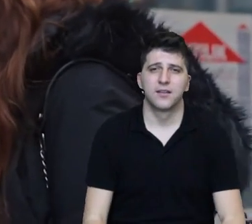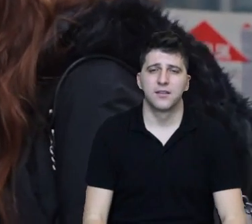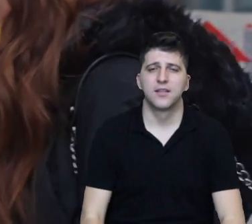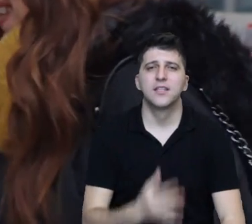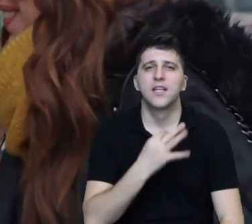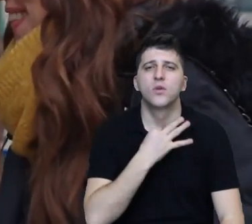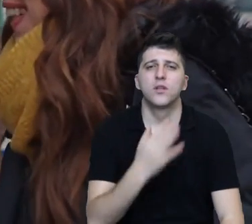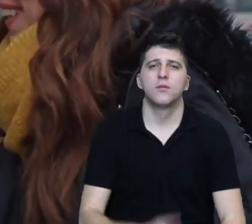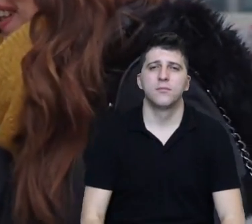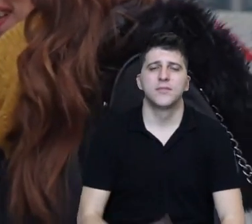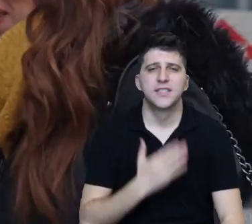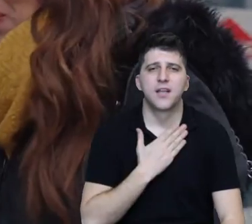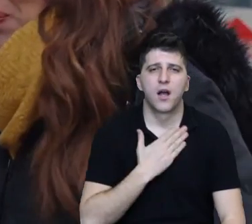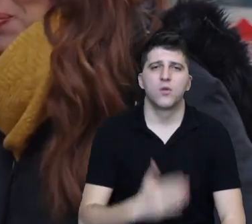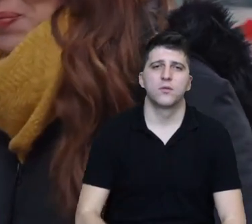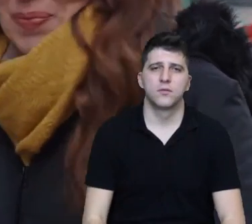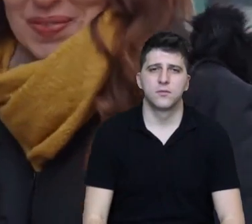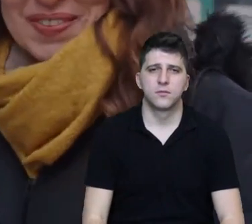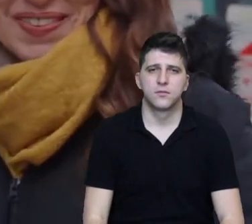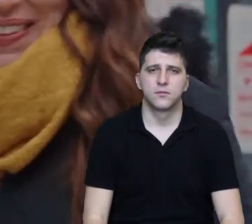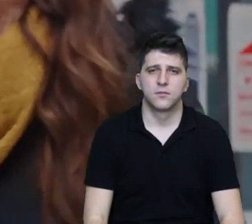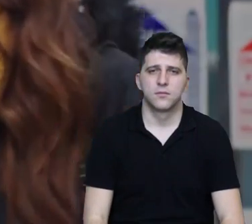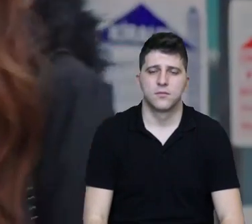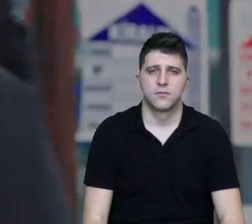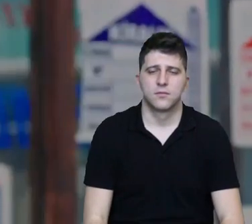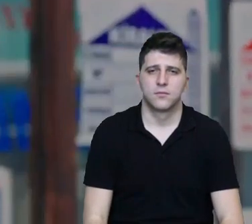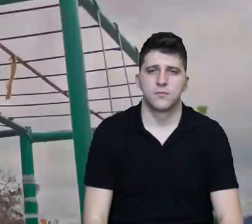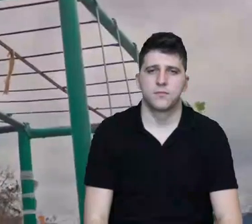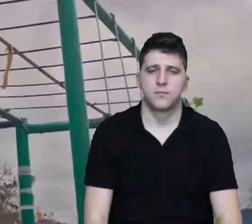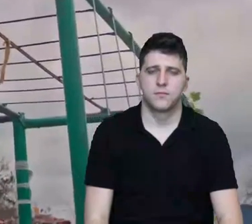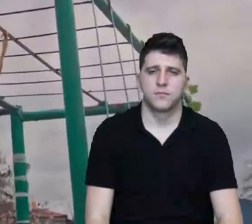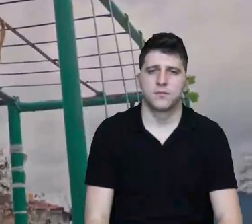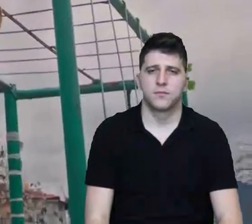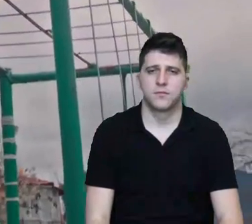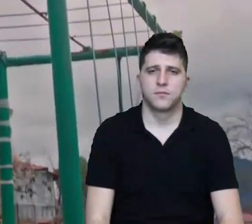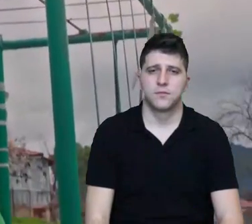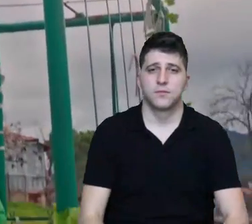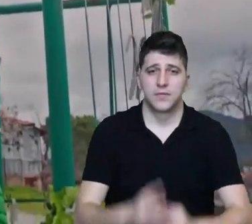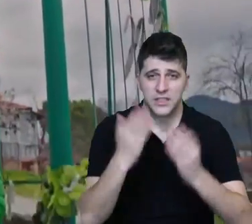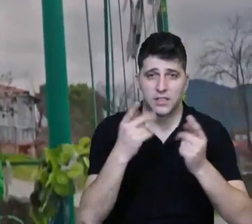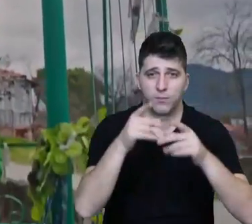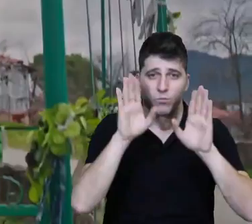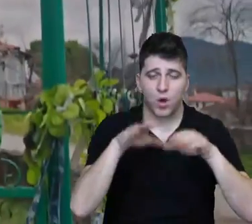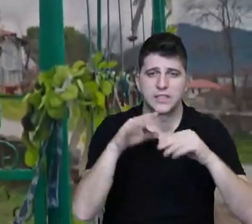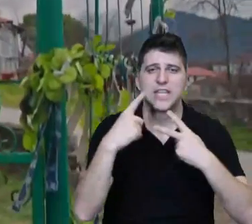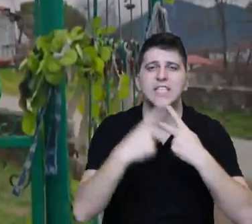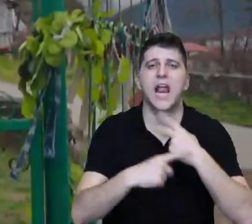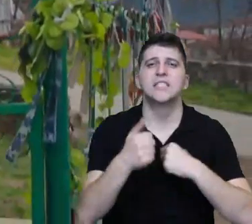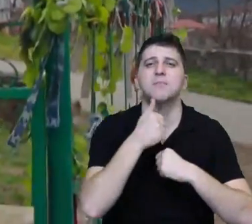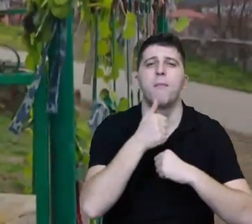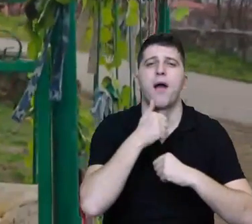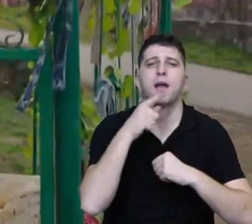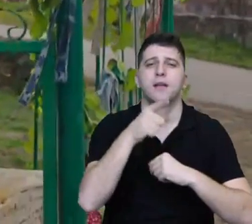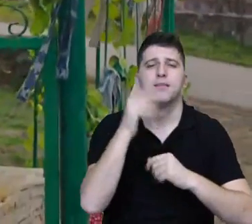Ya, ay teşekkür ederim, sağ ol. Nalan mutlu gülümsedi. İşte burası Yavaz Baba